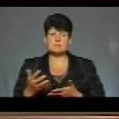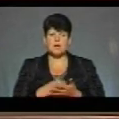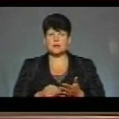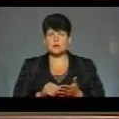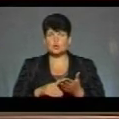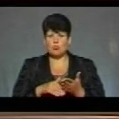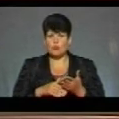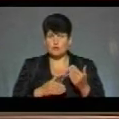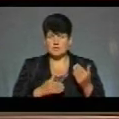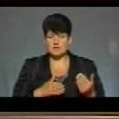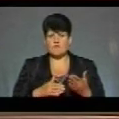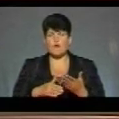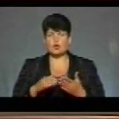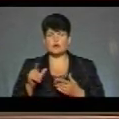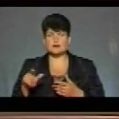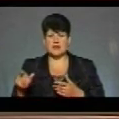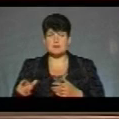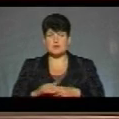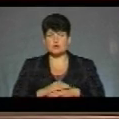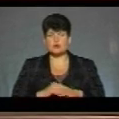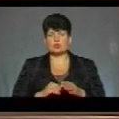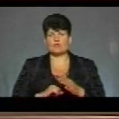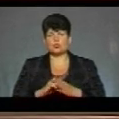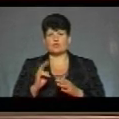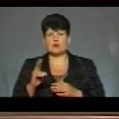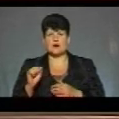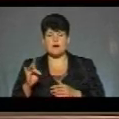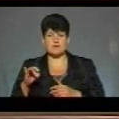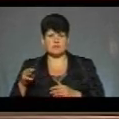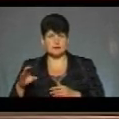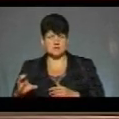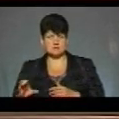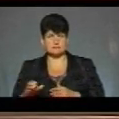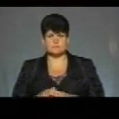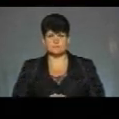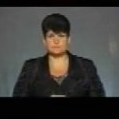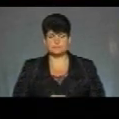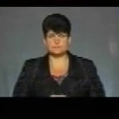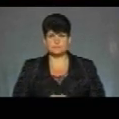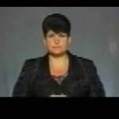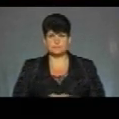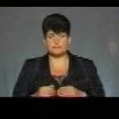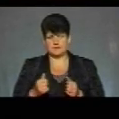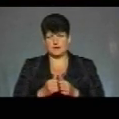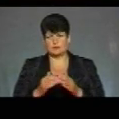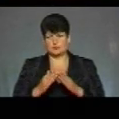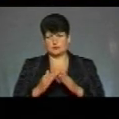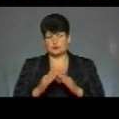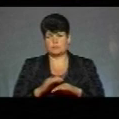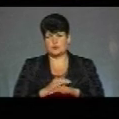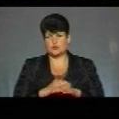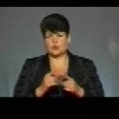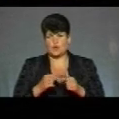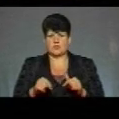допомогу для них волонтери благодійного фонду «Карітас» під час акції «Шкільний портфелик». Ми біля будівлі Тернопільської